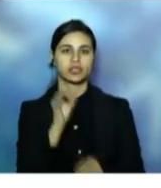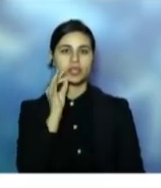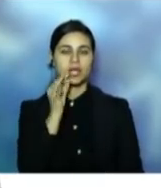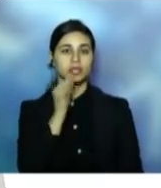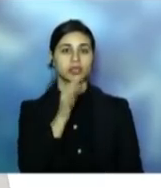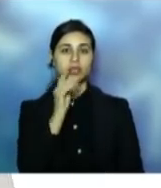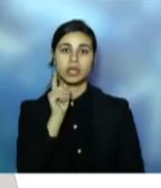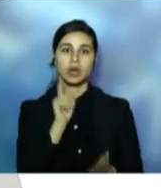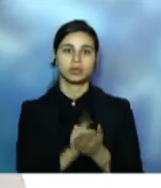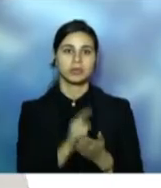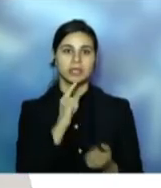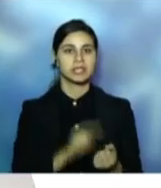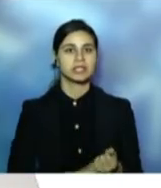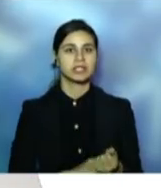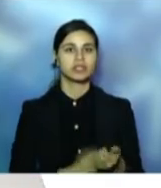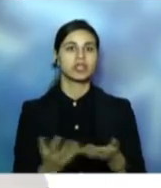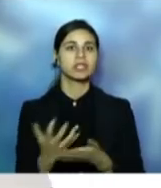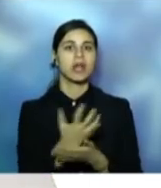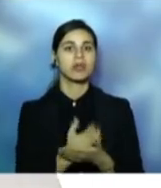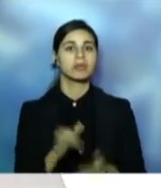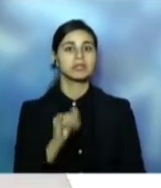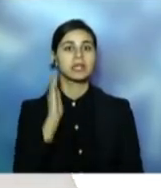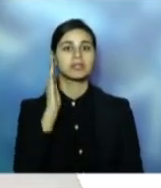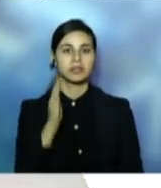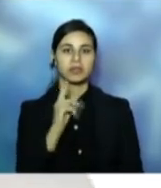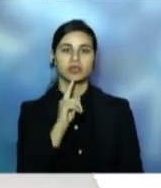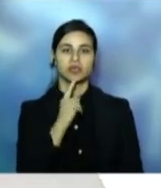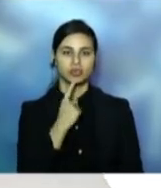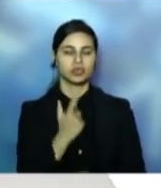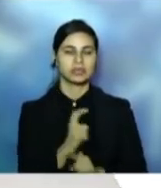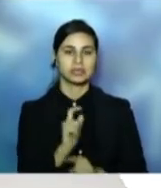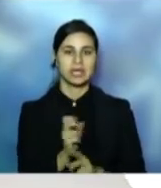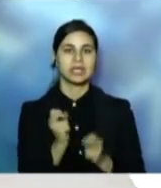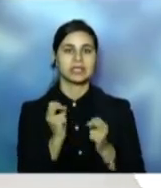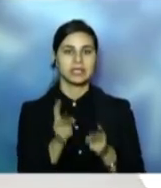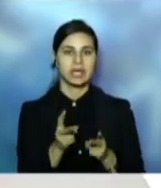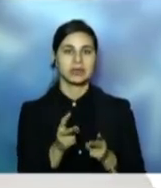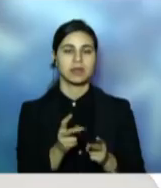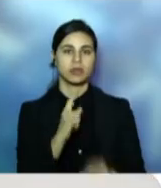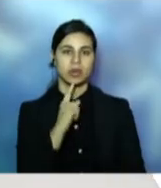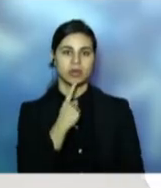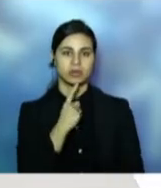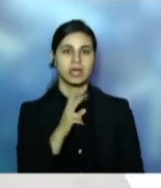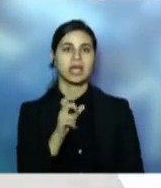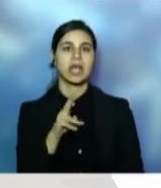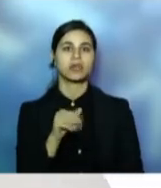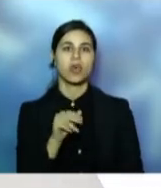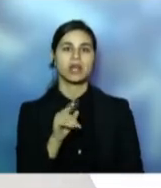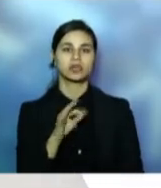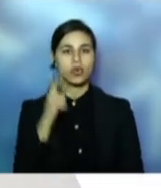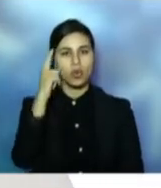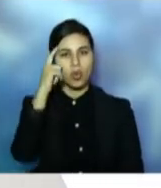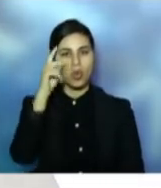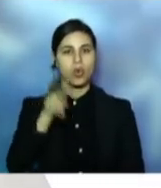შემთხვევაში აუცილებლად სისხლში დაგროვდება და საიწაგვეყვანს რთული ძალიან სახიფათო გართულებისკენ კეტოაციდოზური